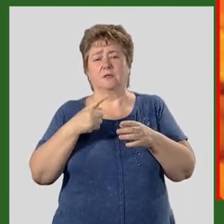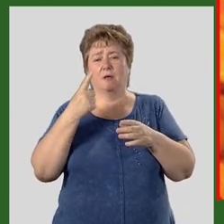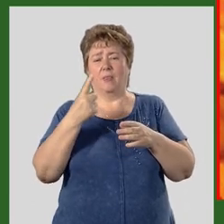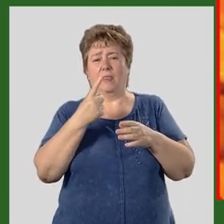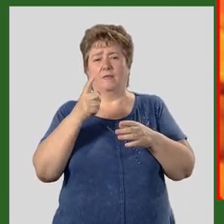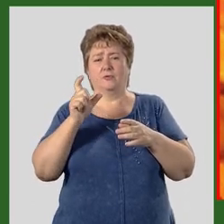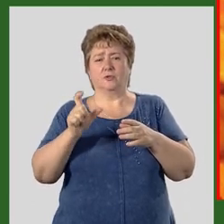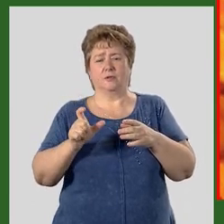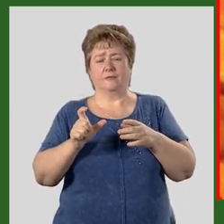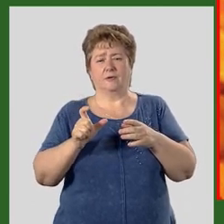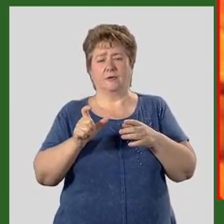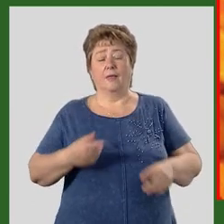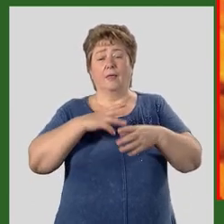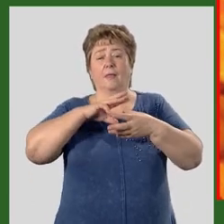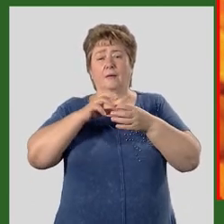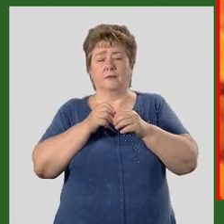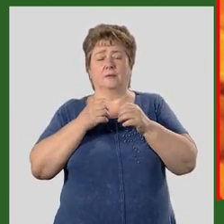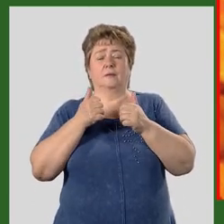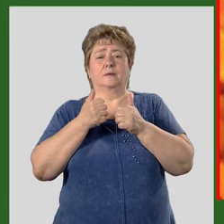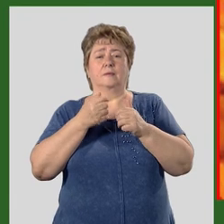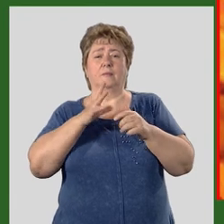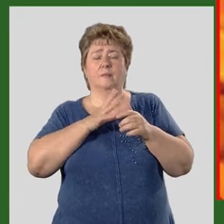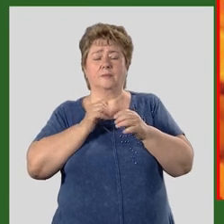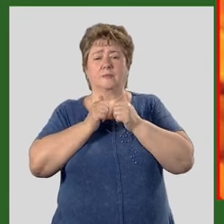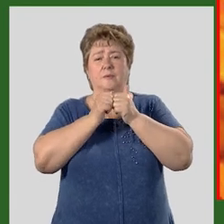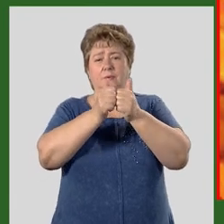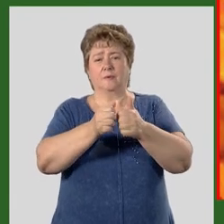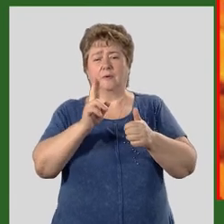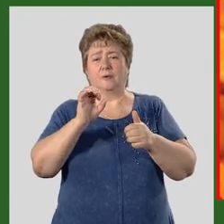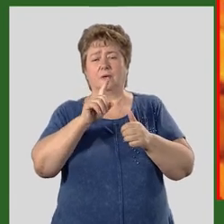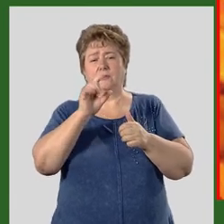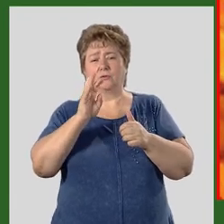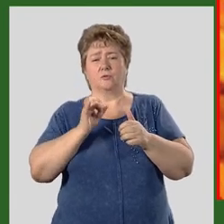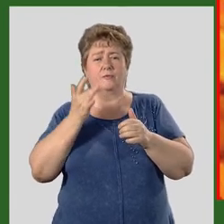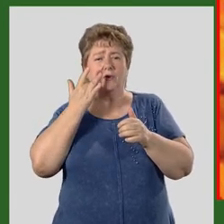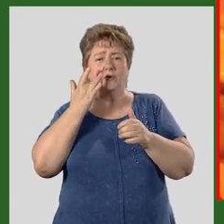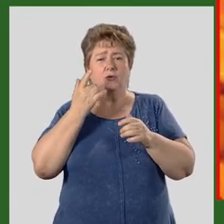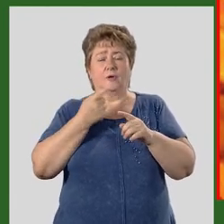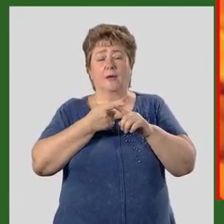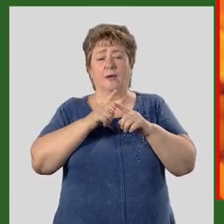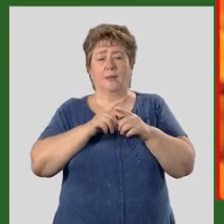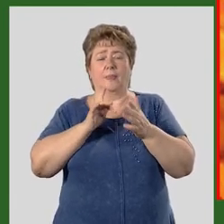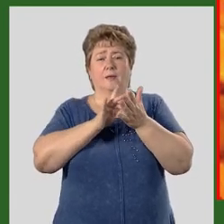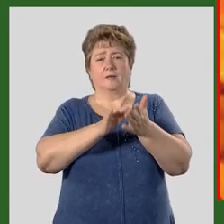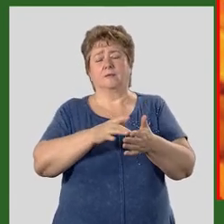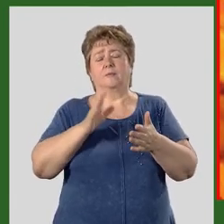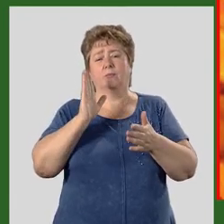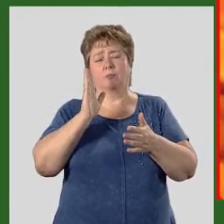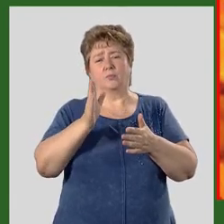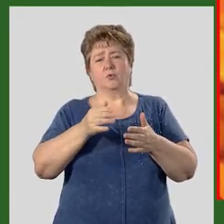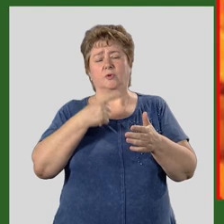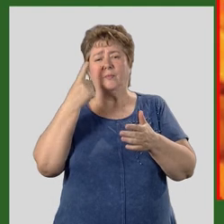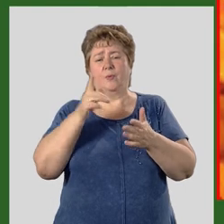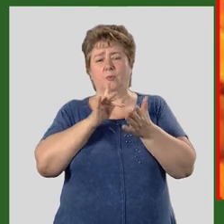21 человека. На этот раз его сопровождал Козлов, для которого эта экспедиция станет